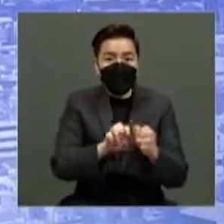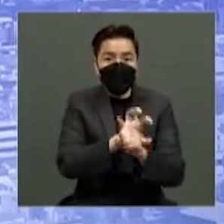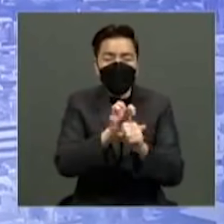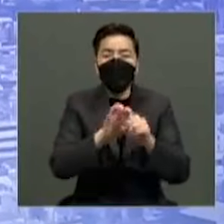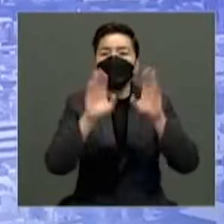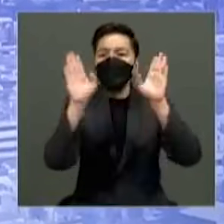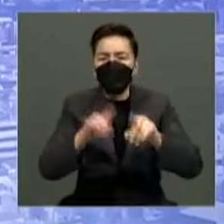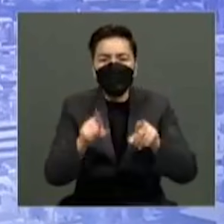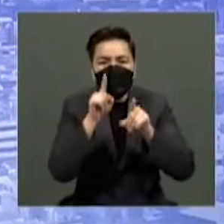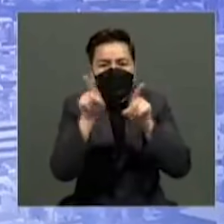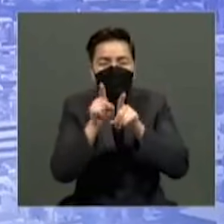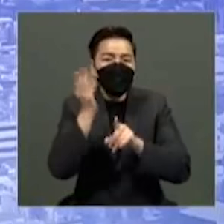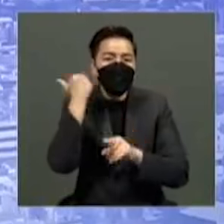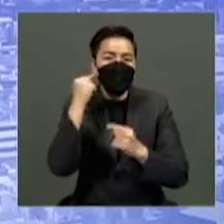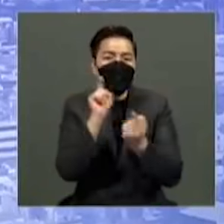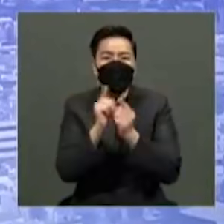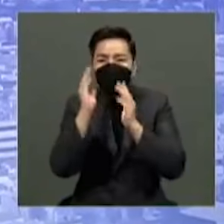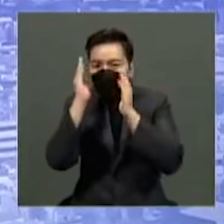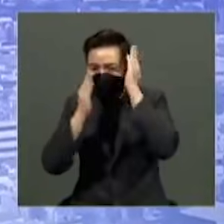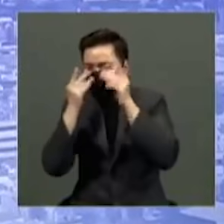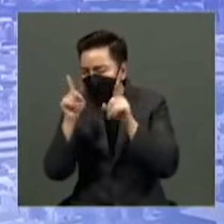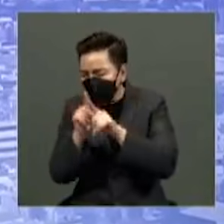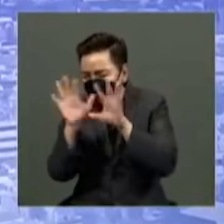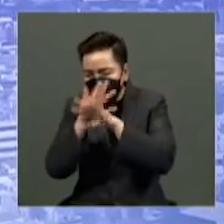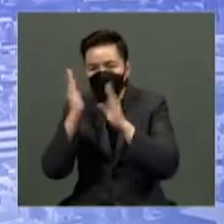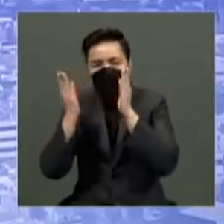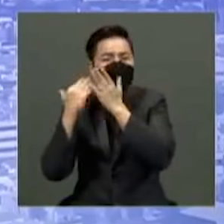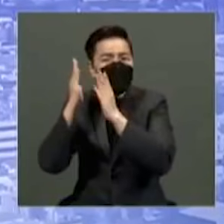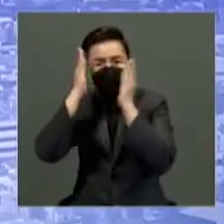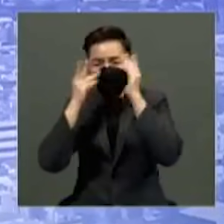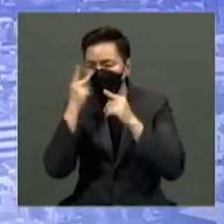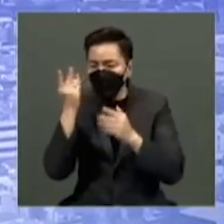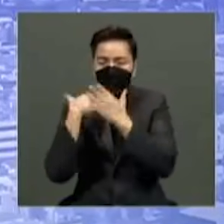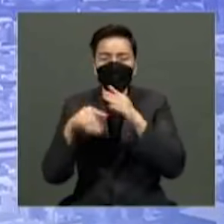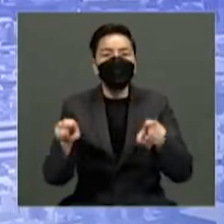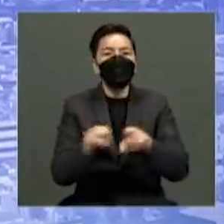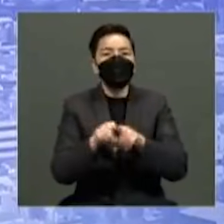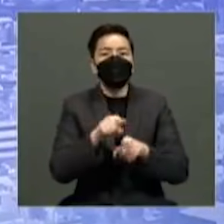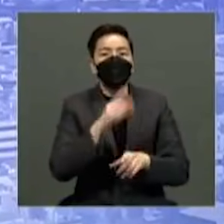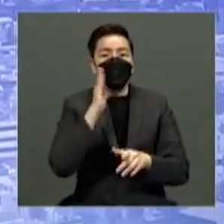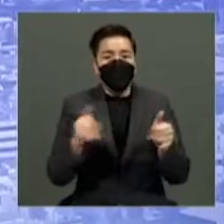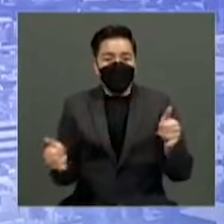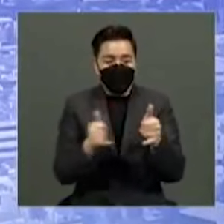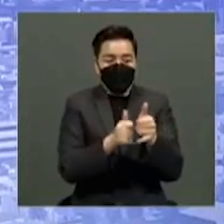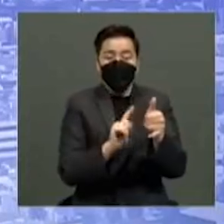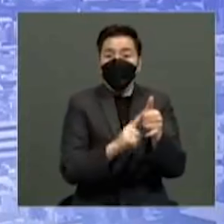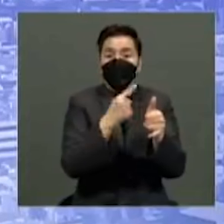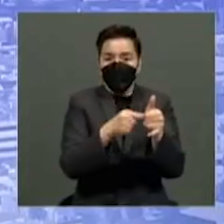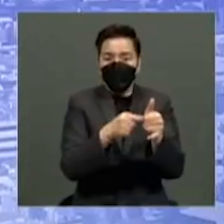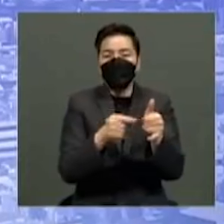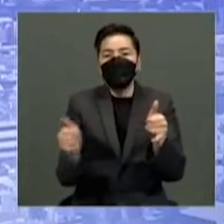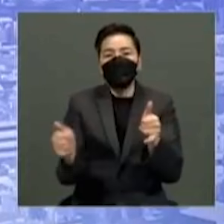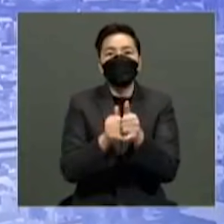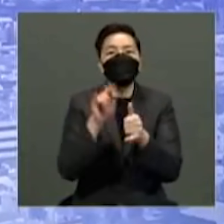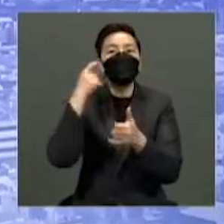ลักษณะใกล้เคียงกับที่พบในประเทศมาเลเซียรวมกับประวัติที่สอดคล้องกันว่า ผู้ที่เป็นผู้ป่วยคนแรกเนี่ยมีประวัติสัมผั